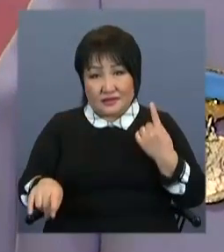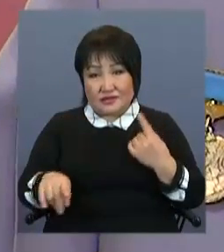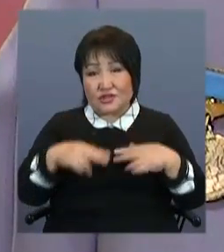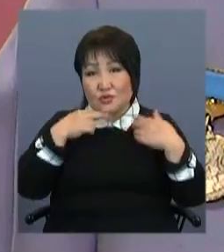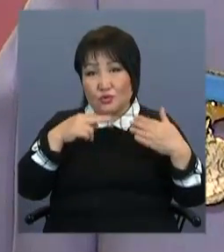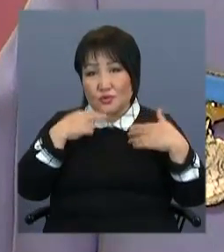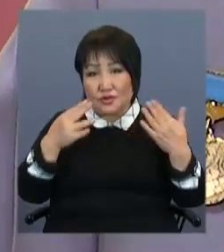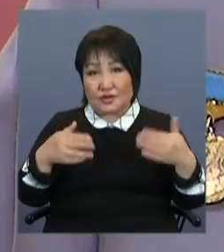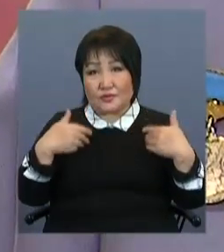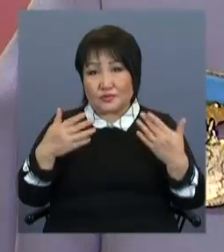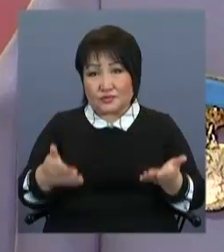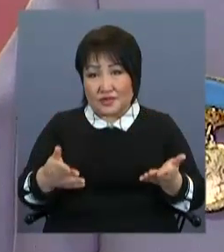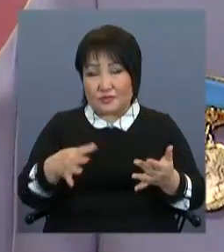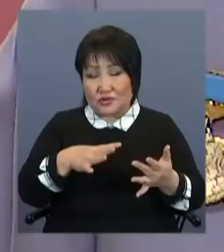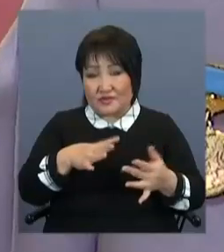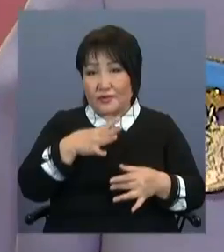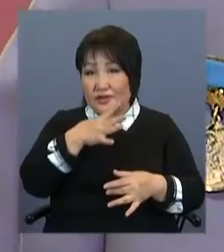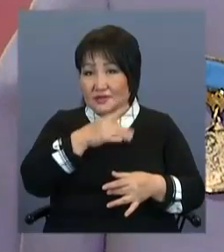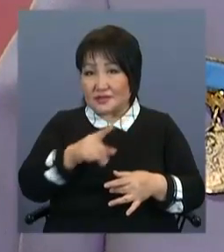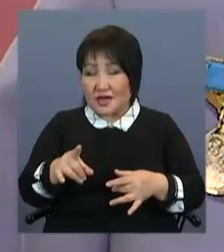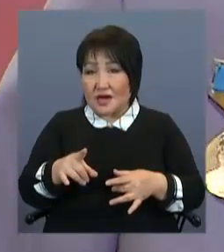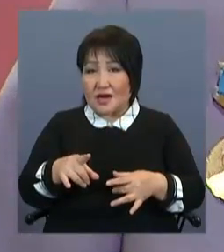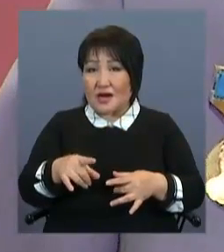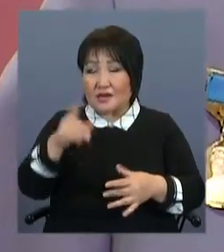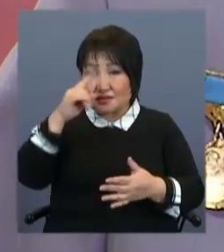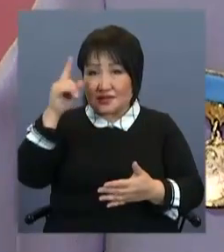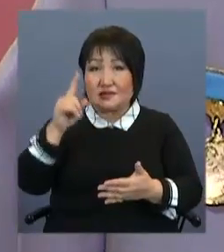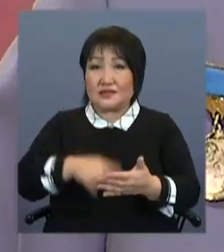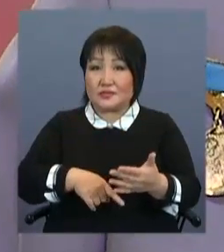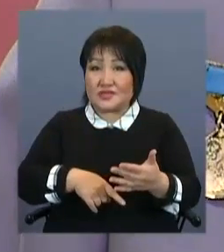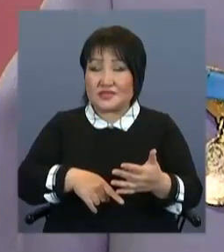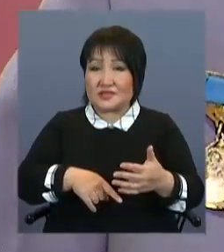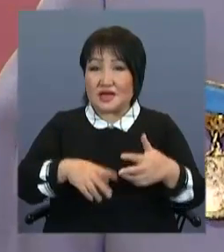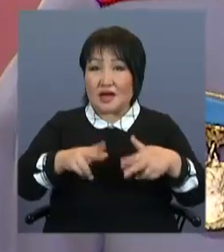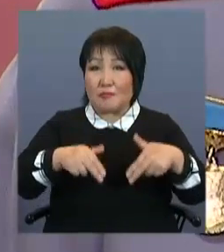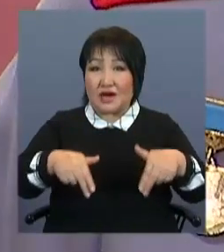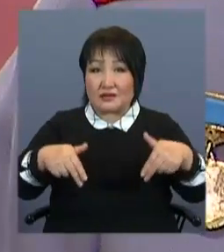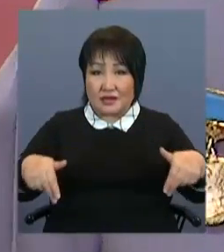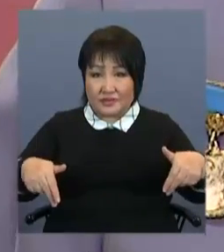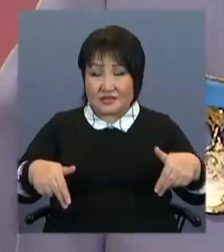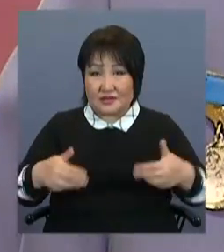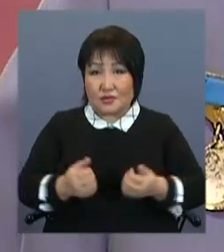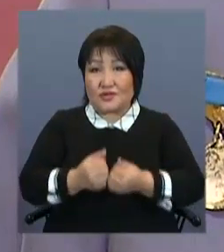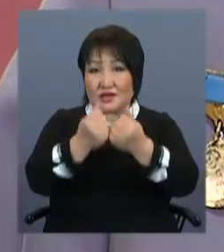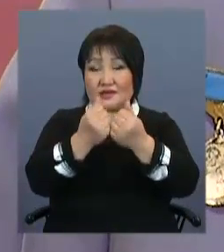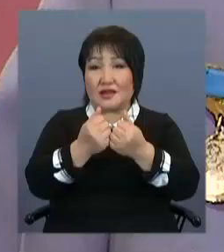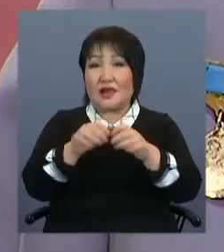уақыттағы ұсынғанымыз, істегеніміз, парламенттің қолдағаны, президенттің қолдағаны, қол